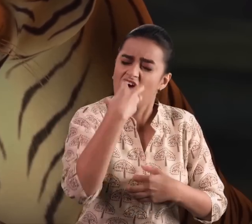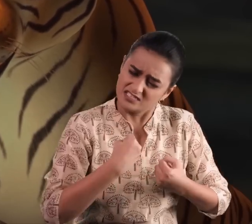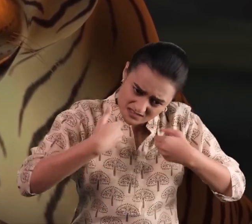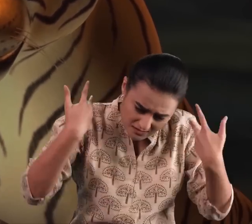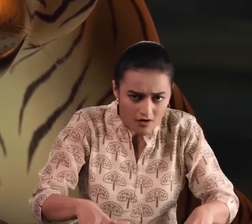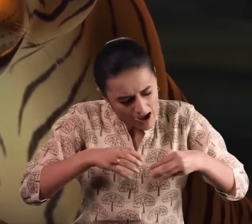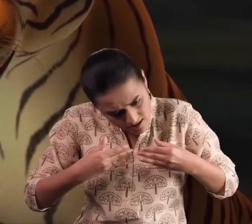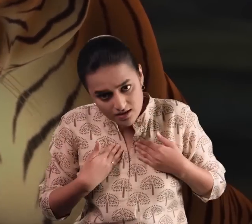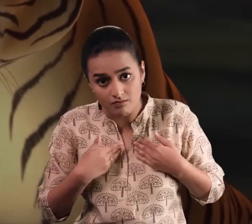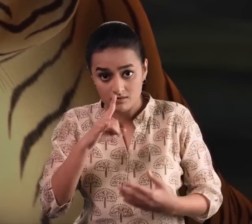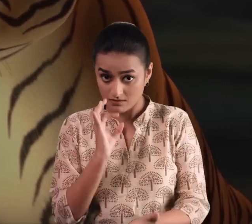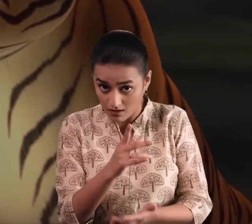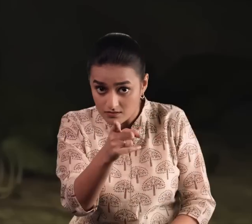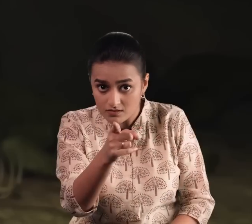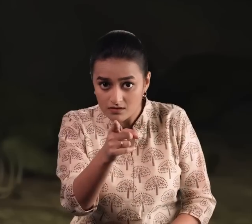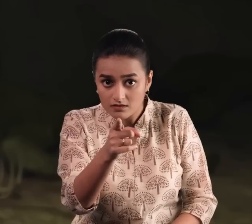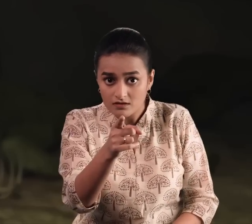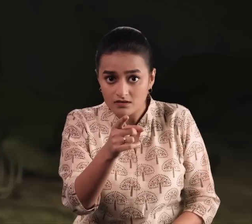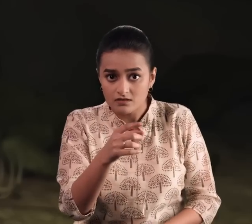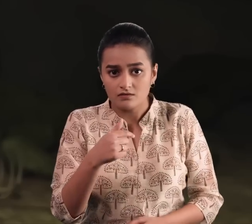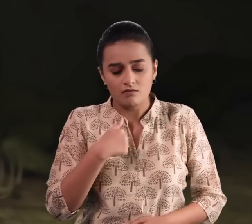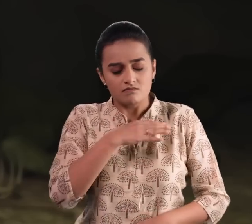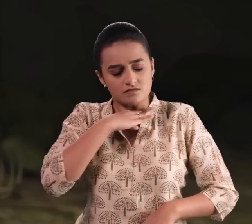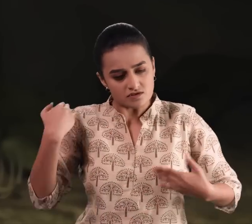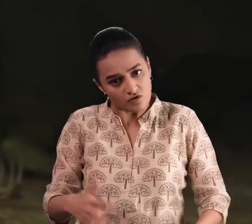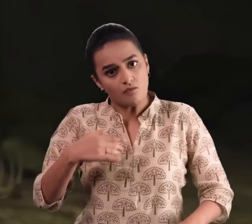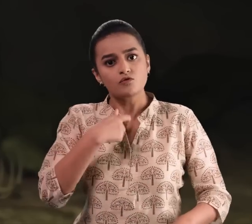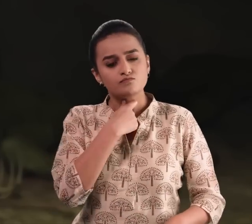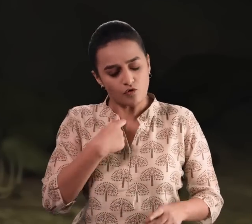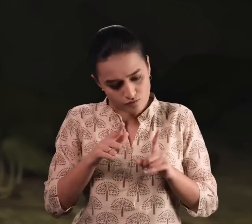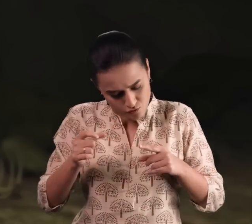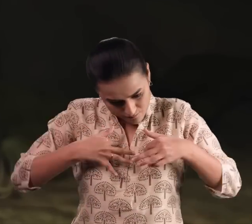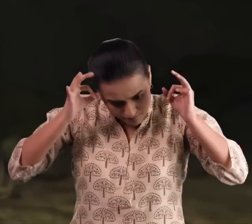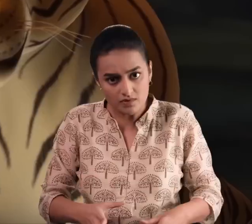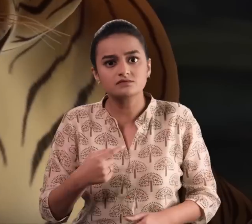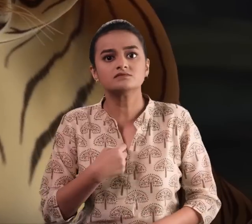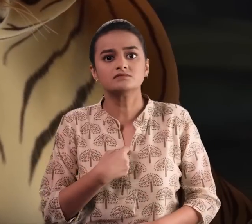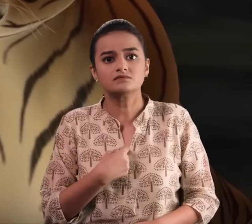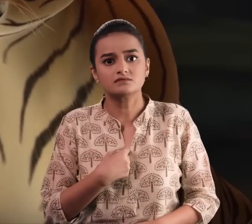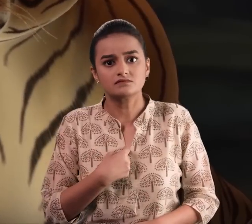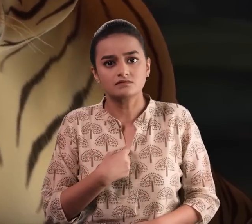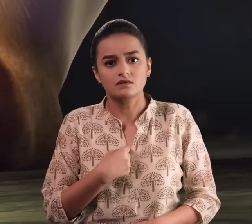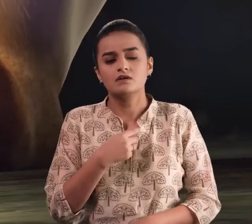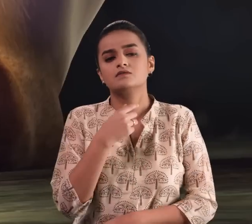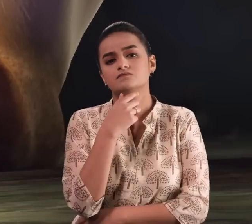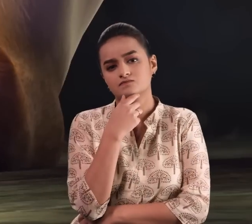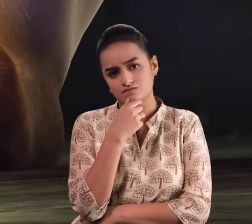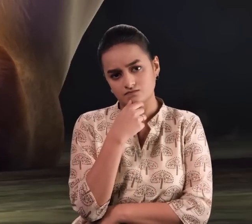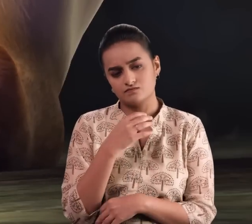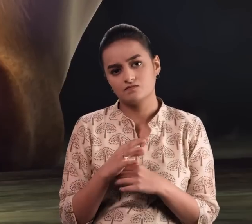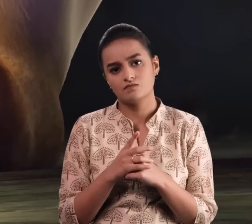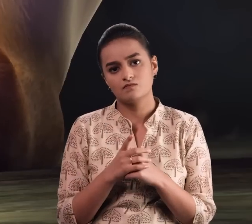तुम्हारा भोजन बनने के लिए तैयार हूँ। सच कह रही हो? मैं प्राण देकर भी अपना वचन पूरा करूंगी।